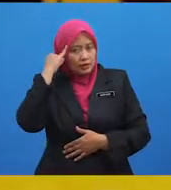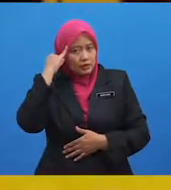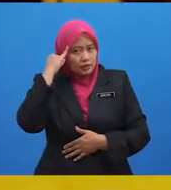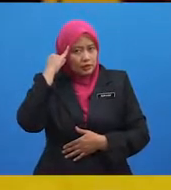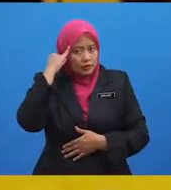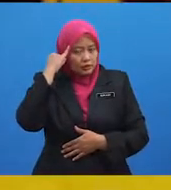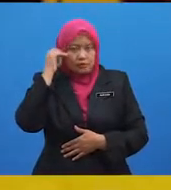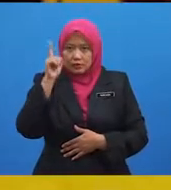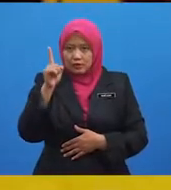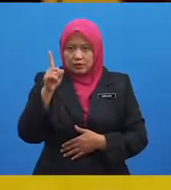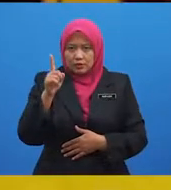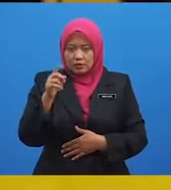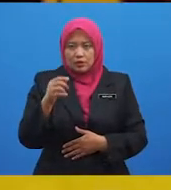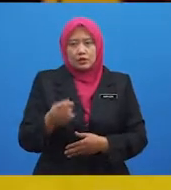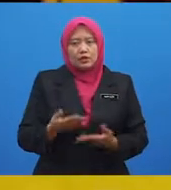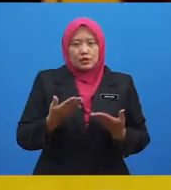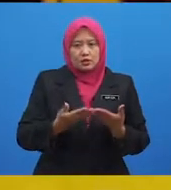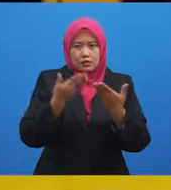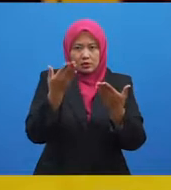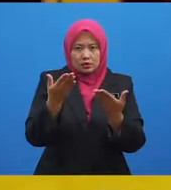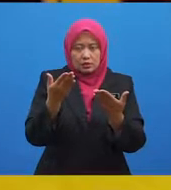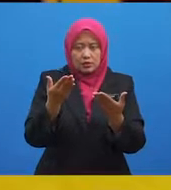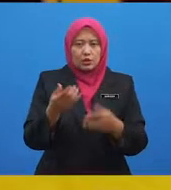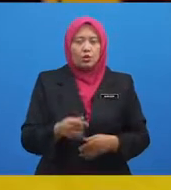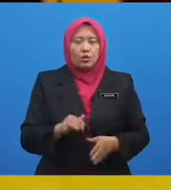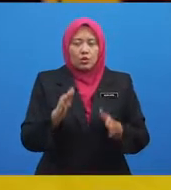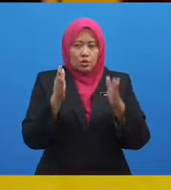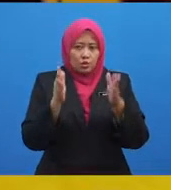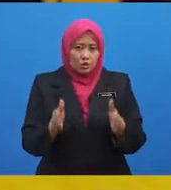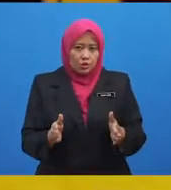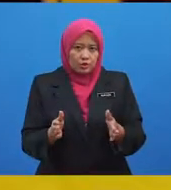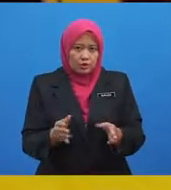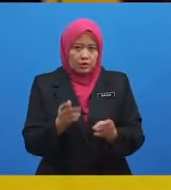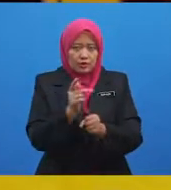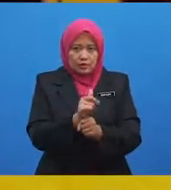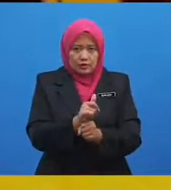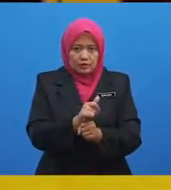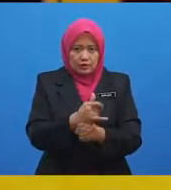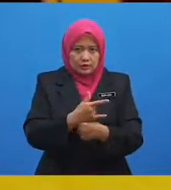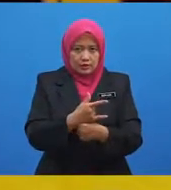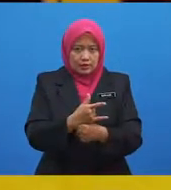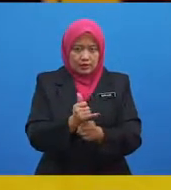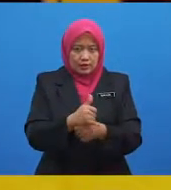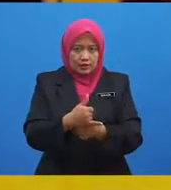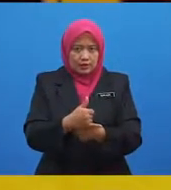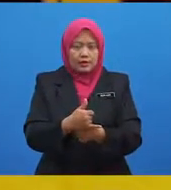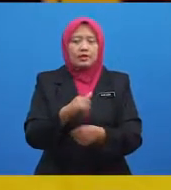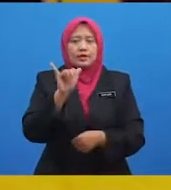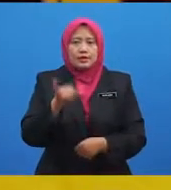ingin disampaikan oleh seseorang pengarang ataupun pengkarya dalam sesuatu karya yang